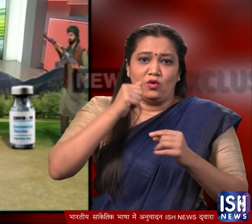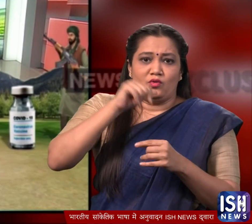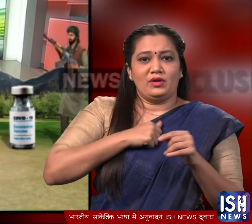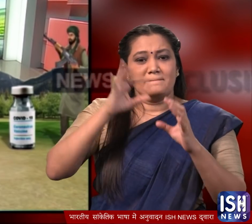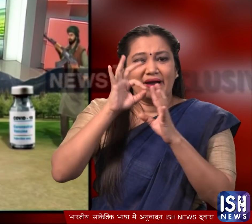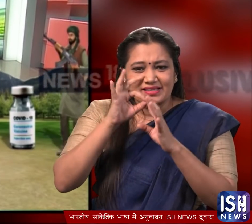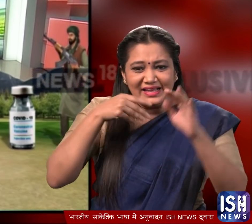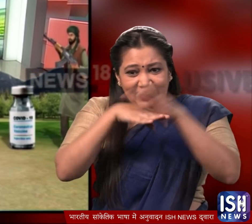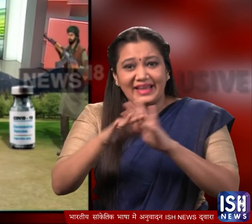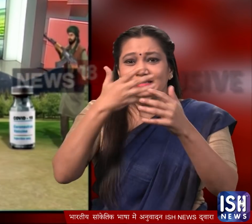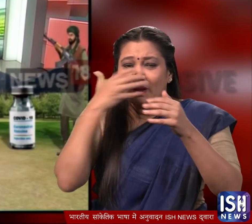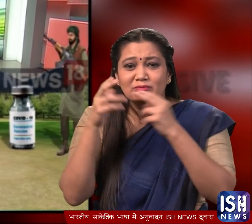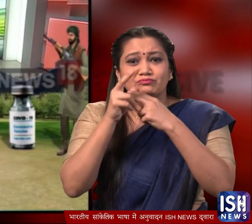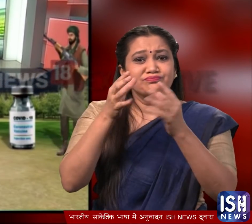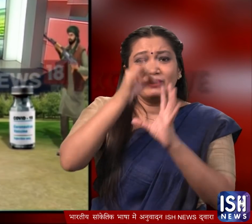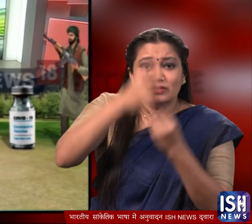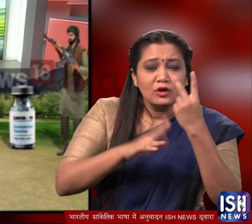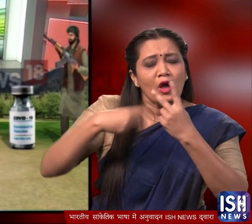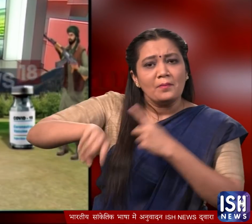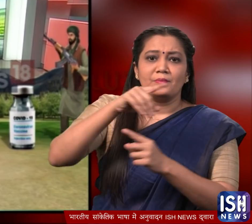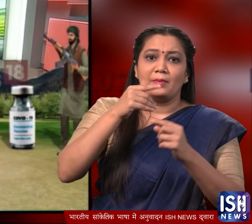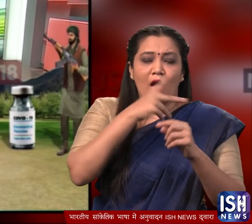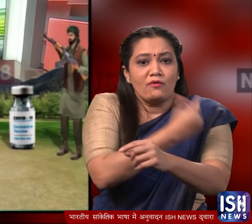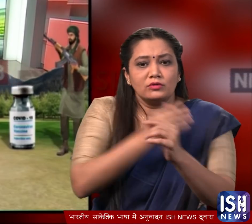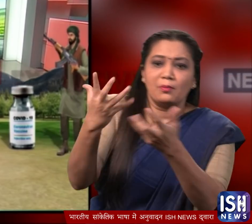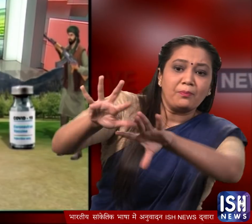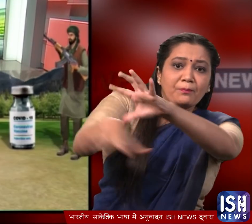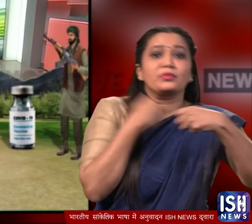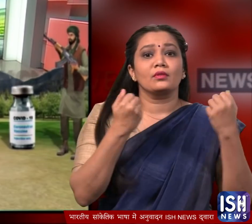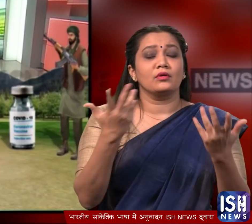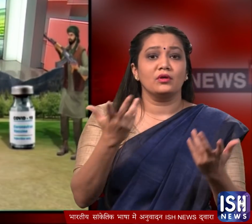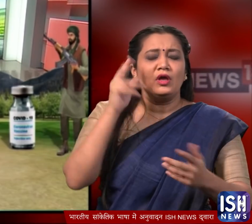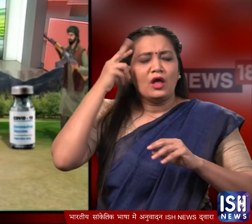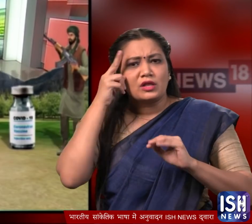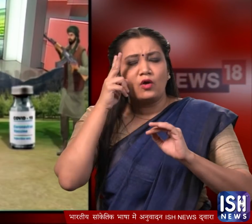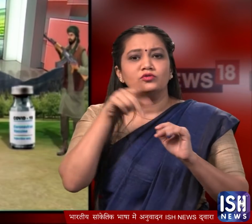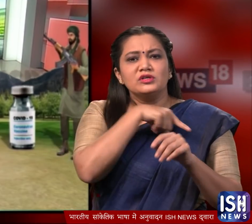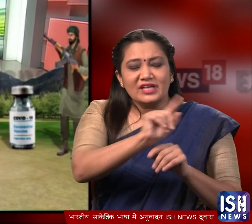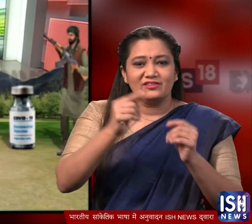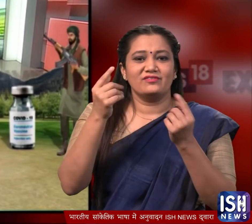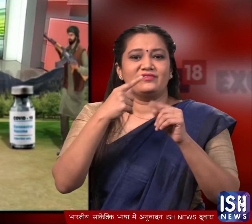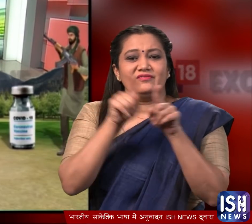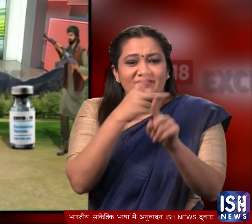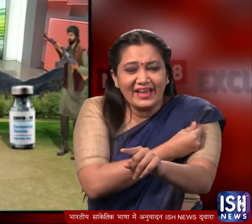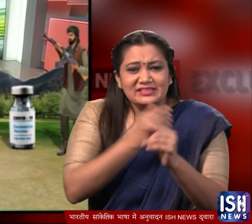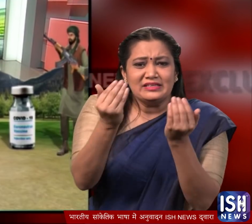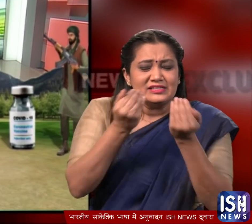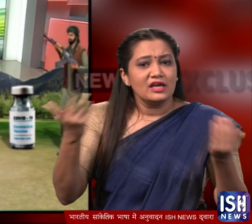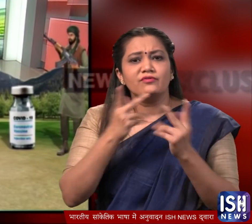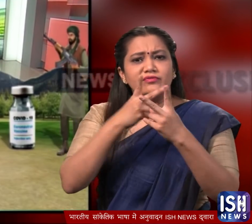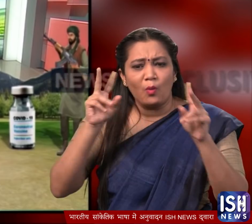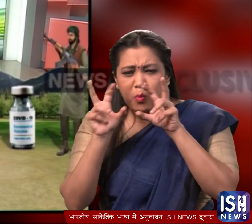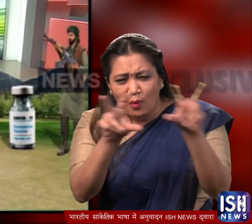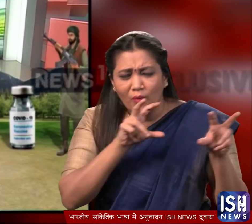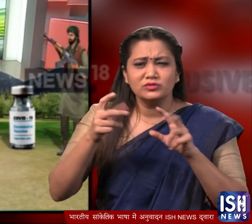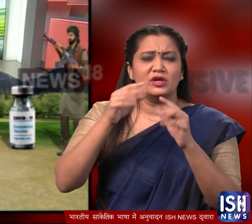ही आतंकवादी कोरोना वैक्सीन की खेप को लूट कर न ले जाएं। यही वजह है कि आतंकियों से वैक्सीन को बचाने के लिए इसकी